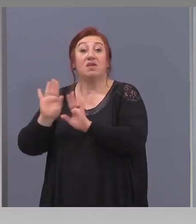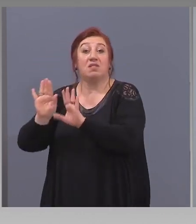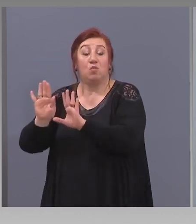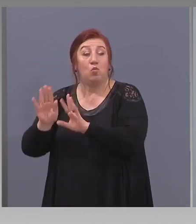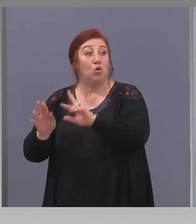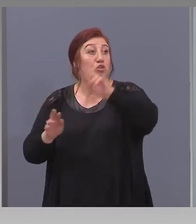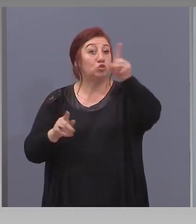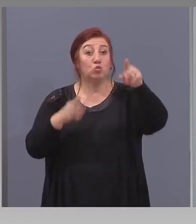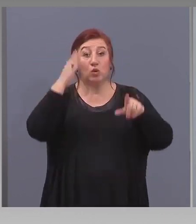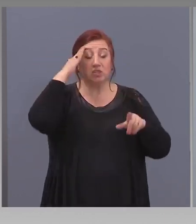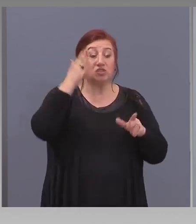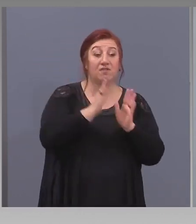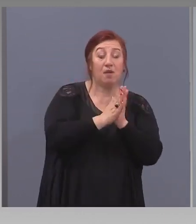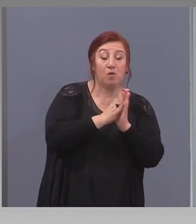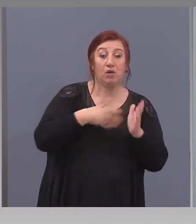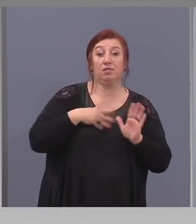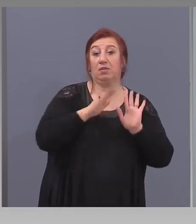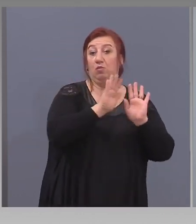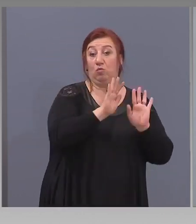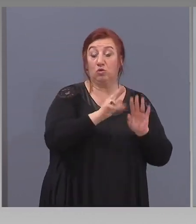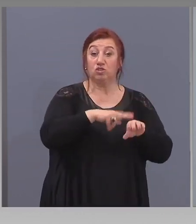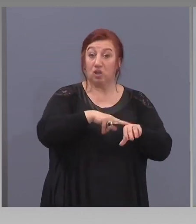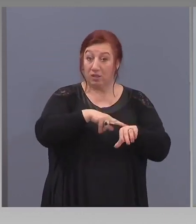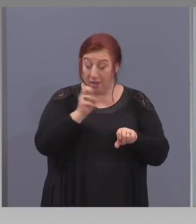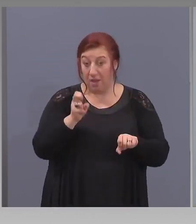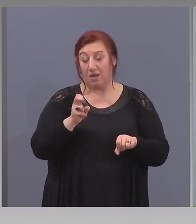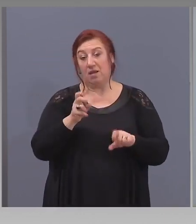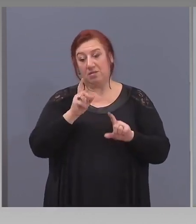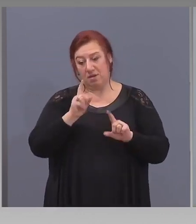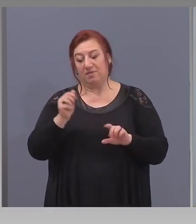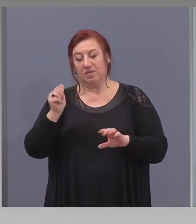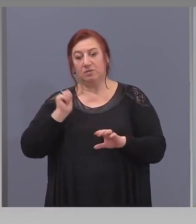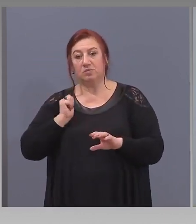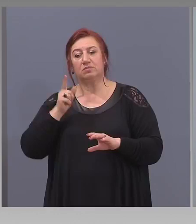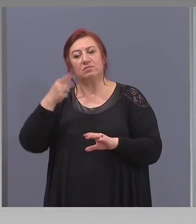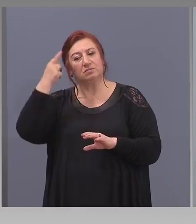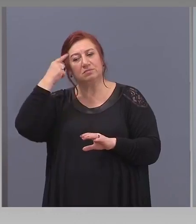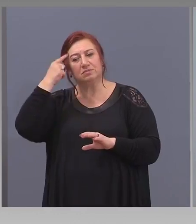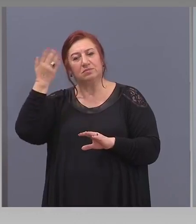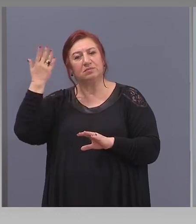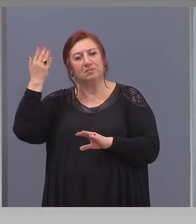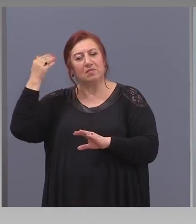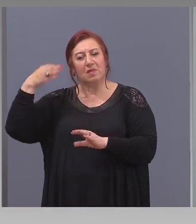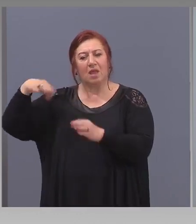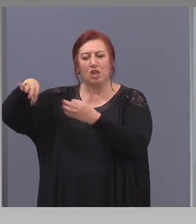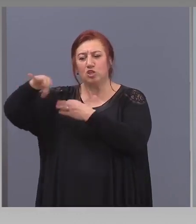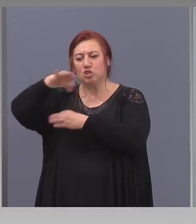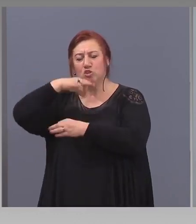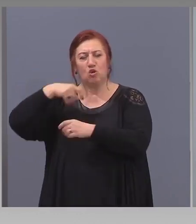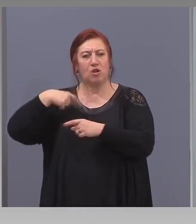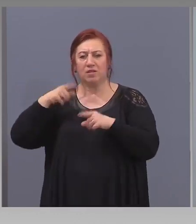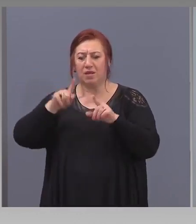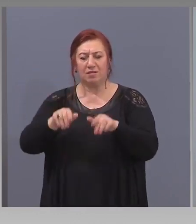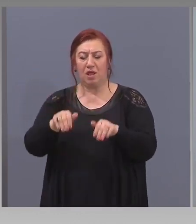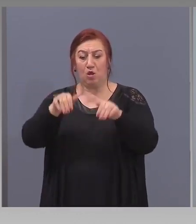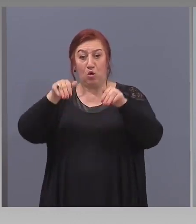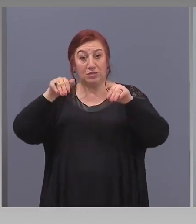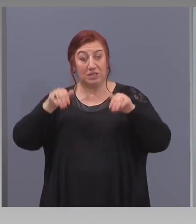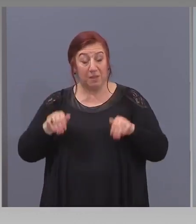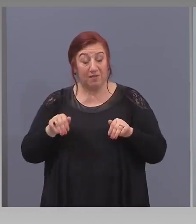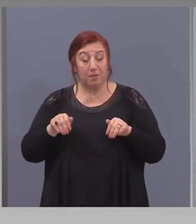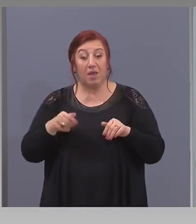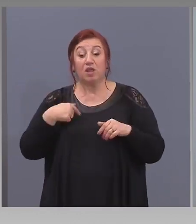Да, няма да се съгласиме за историята, защото там сме неотстъпчиви, но да им помогнем да